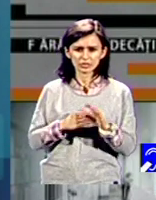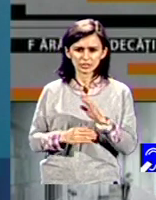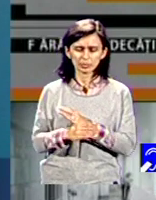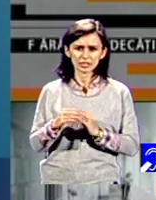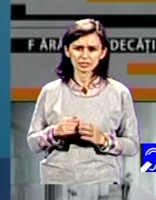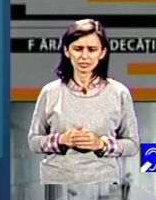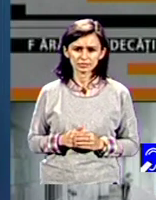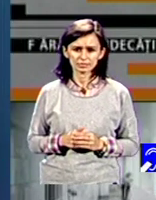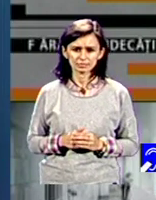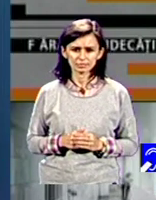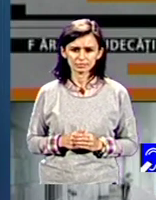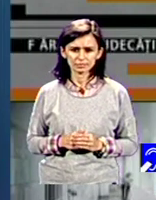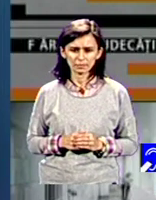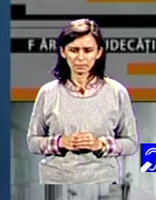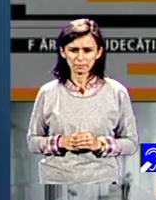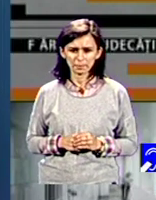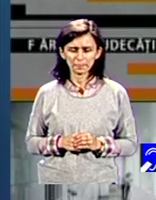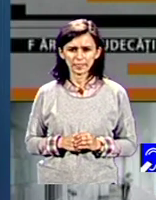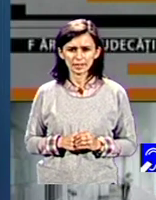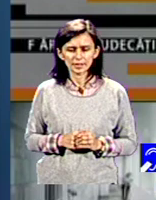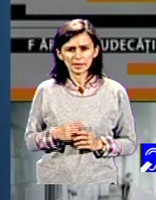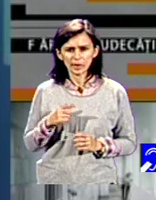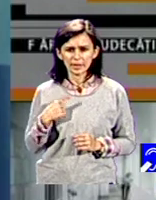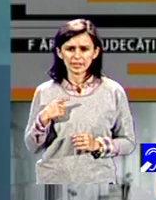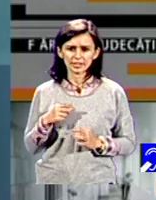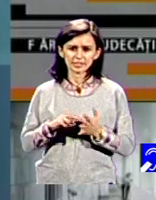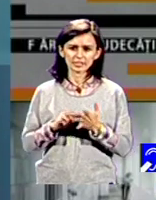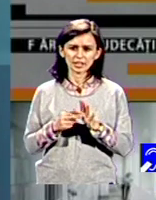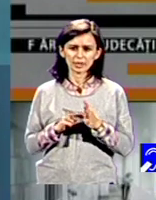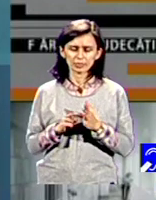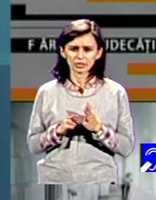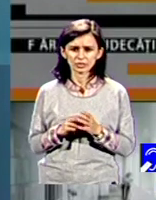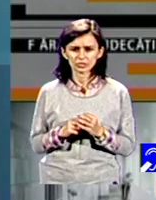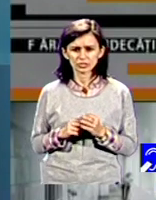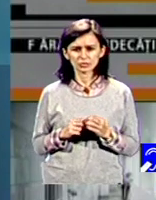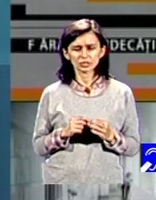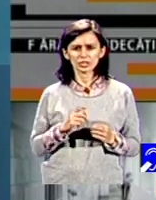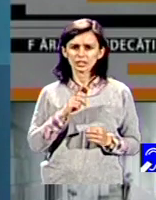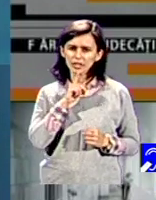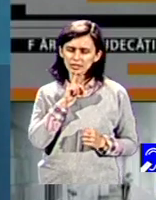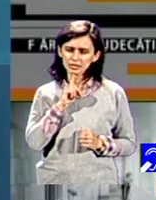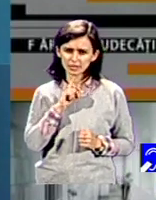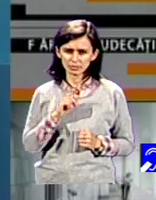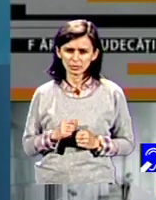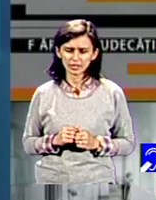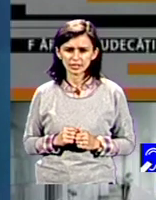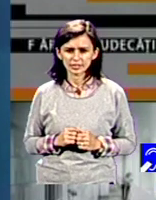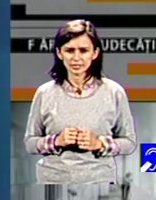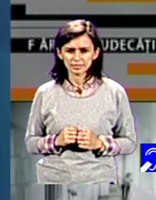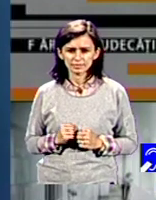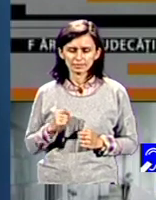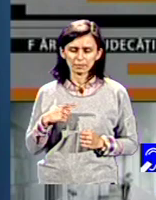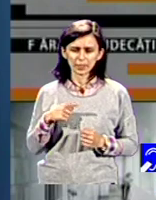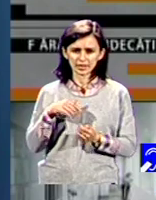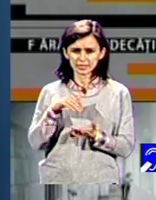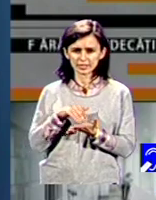este procedura Oricum în general pe zona de aplicare la noi e destul de simplă întradevăr este există nevoia